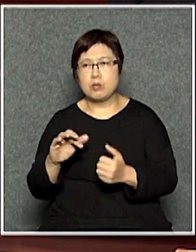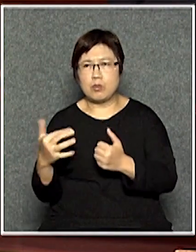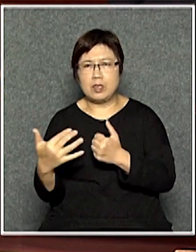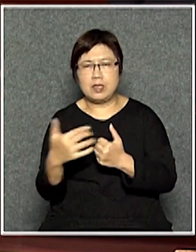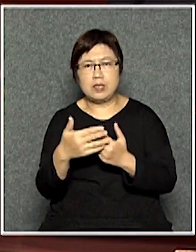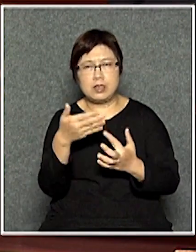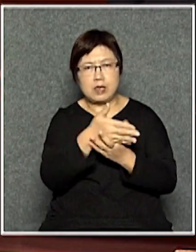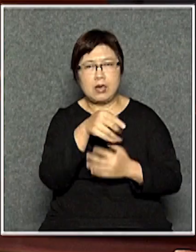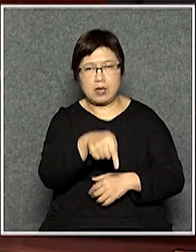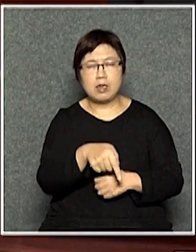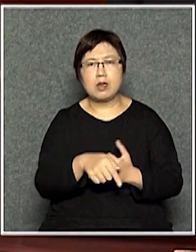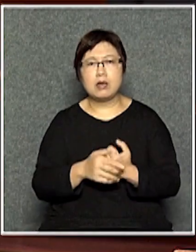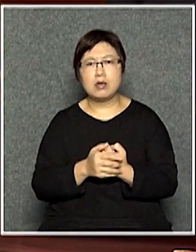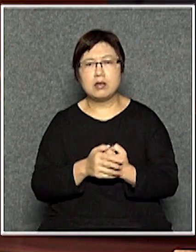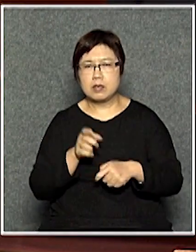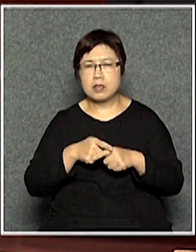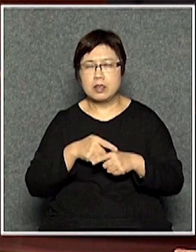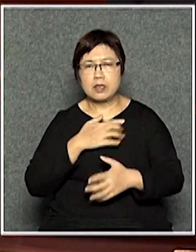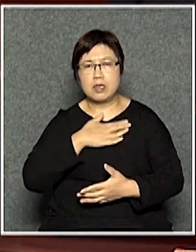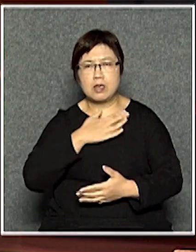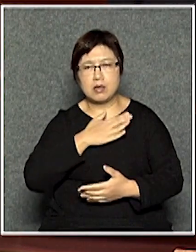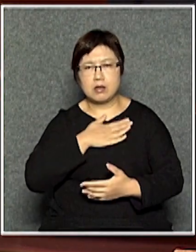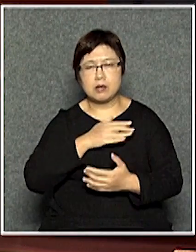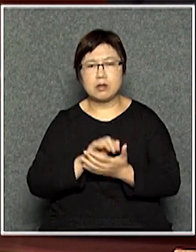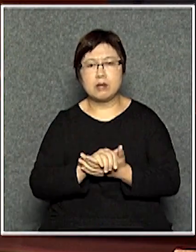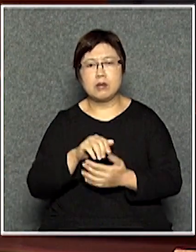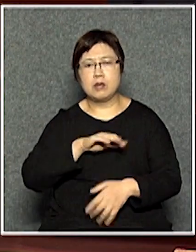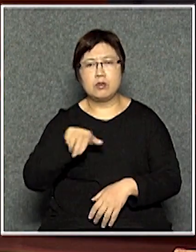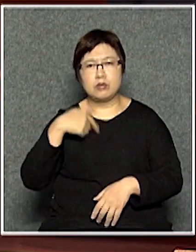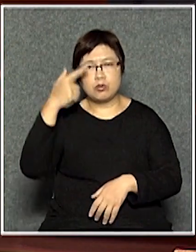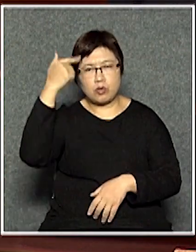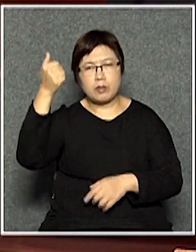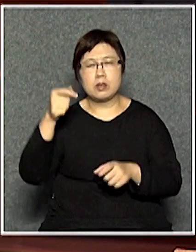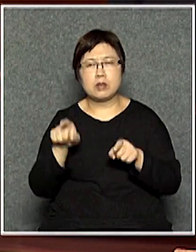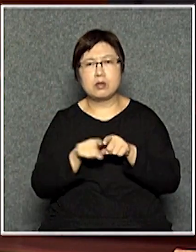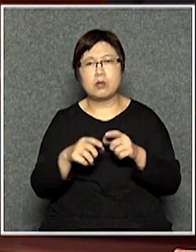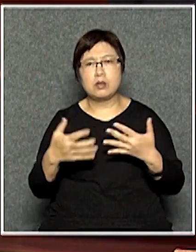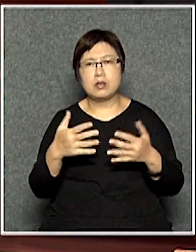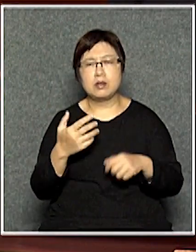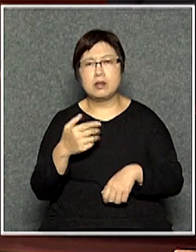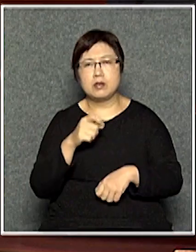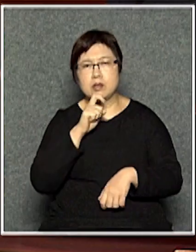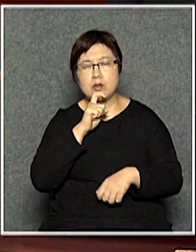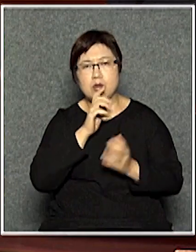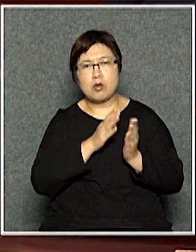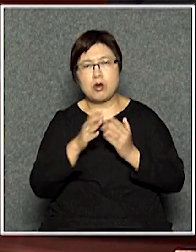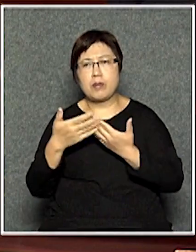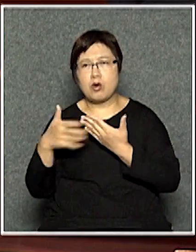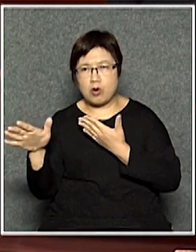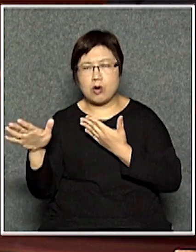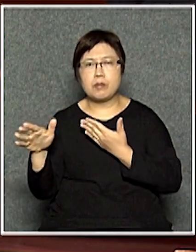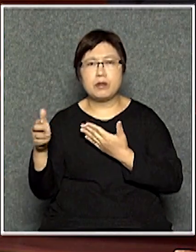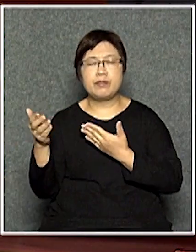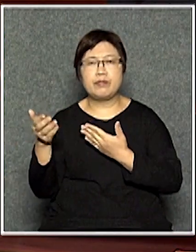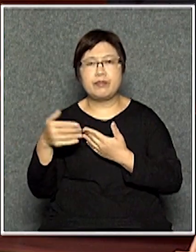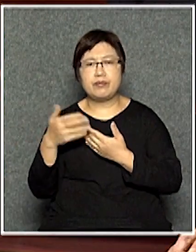咁呢、這个的確有幾得人驚嘅，咁所以我哋有啲聰明嘅同事咧，都喺呢段時間有安排外遊。